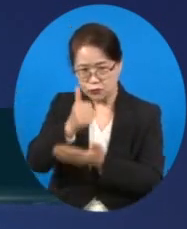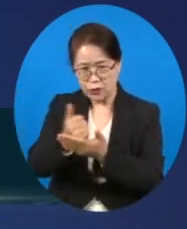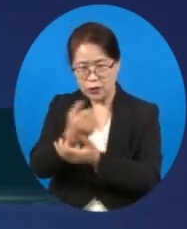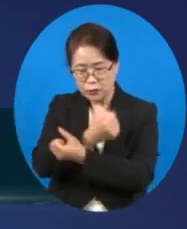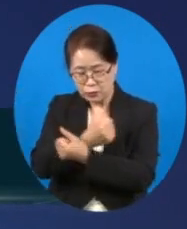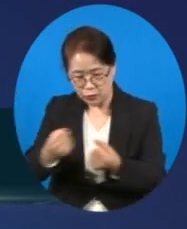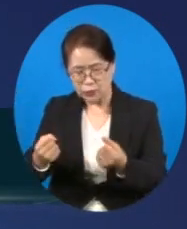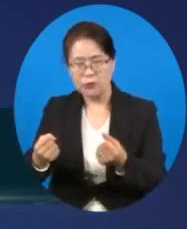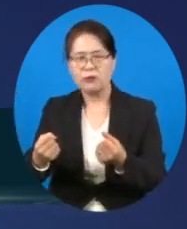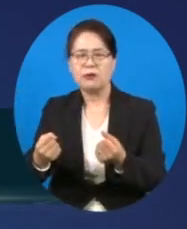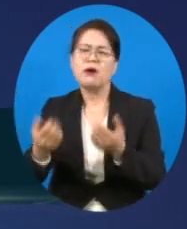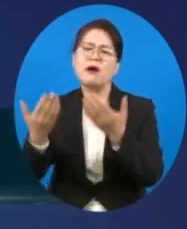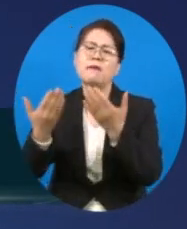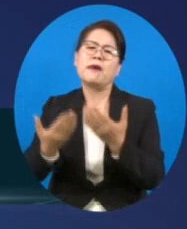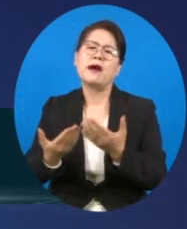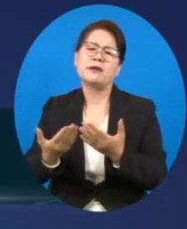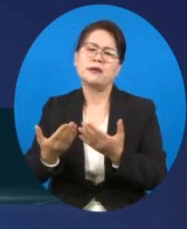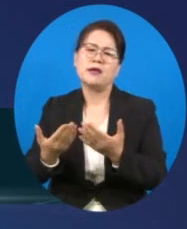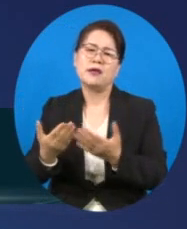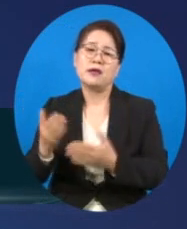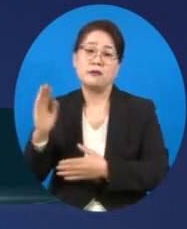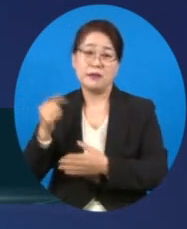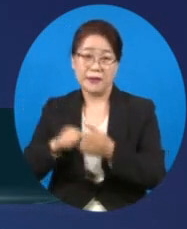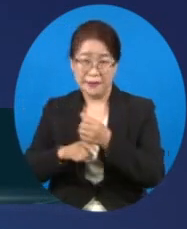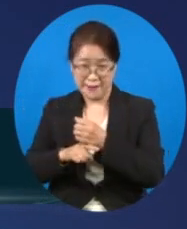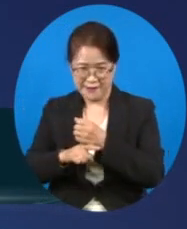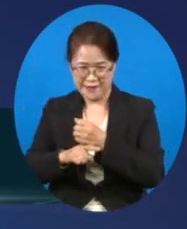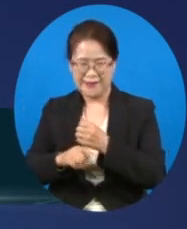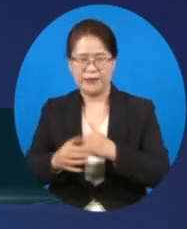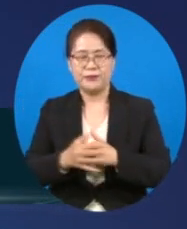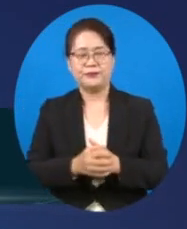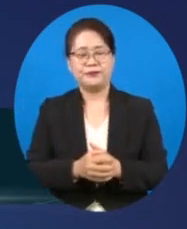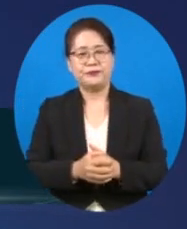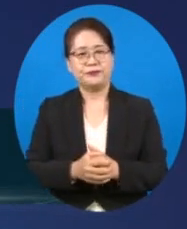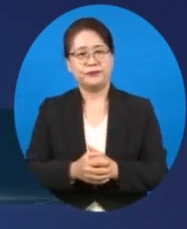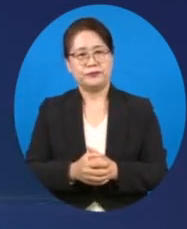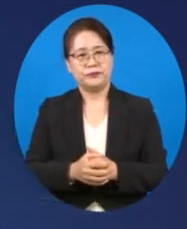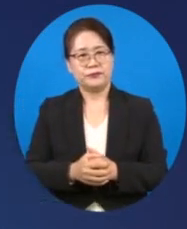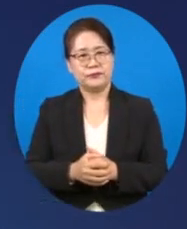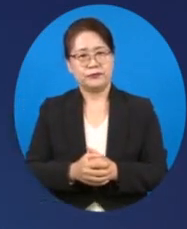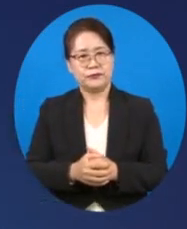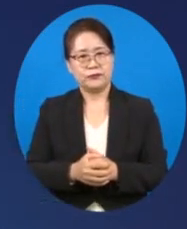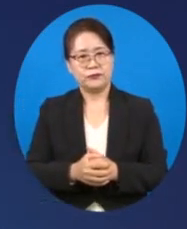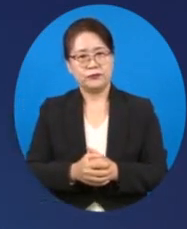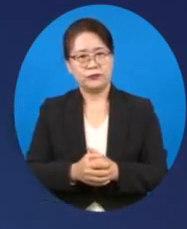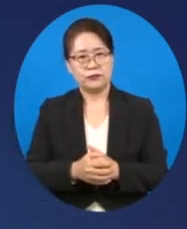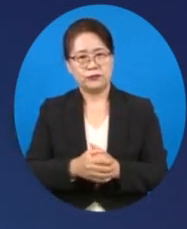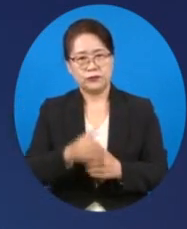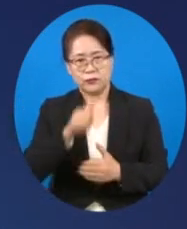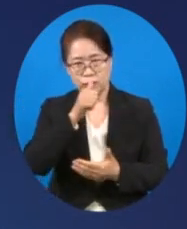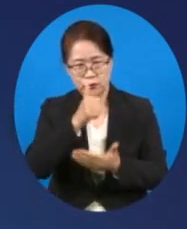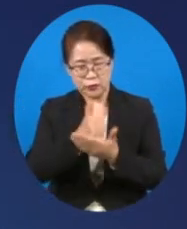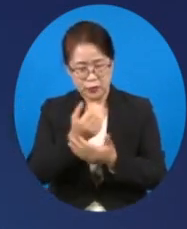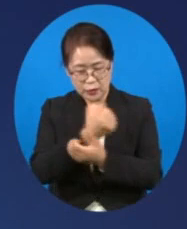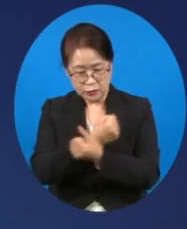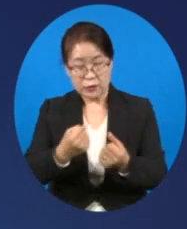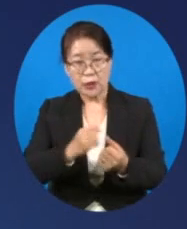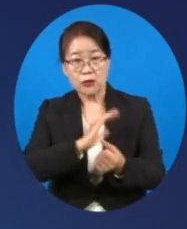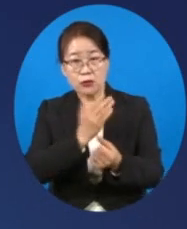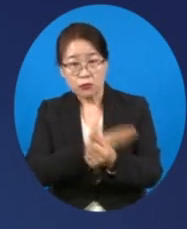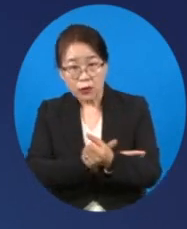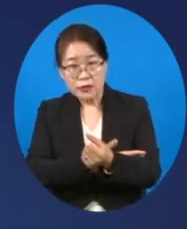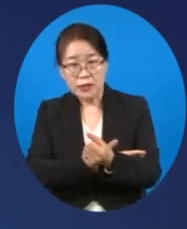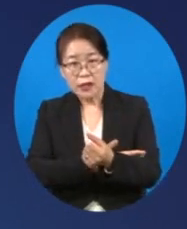죄 용서를 받게 된다는 그런 말입니다 그러므로이 재 사함의 권세 제가